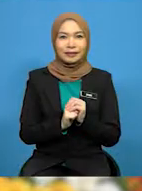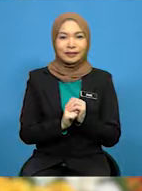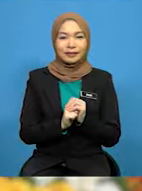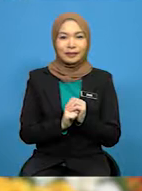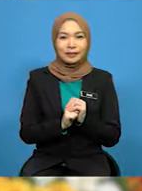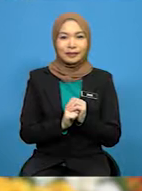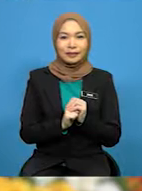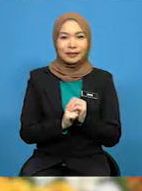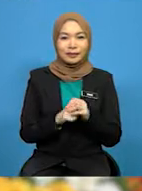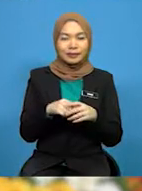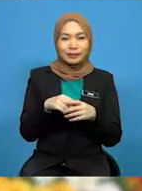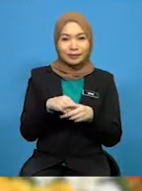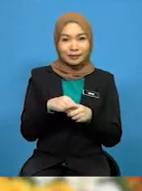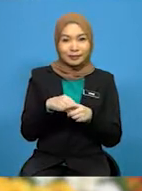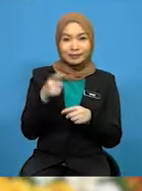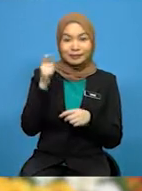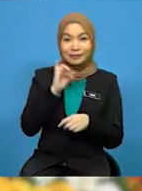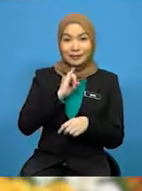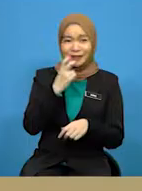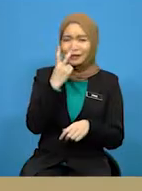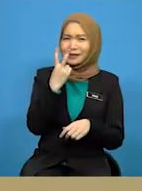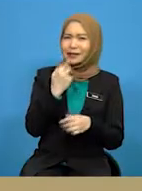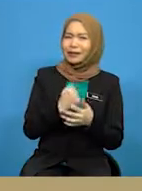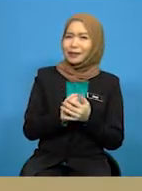Cikgu Rafidah, dalam slide tadi saya ada nampak